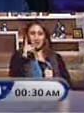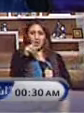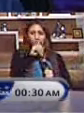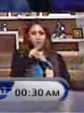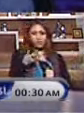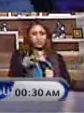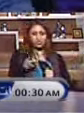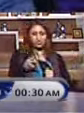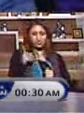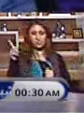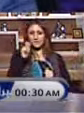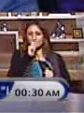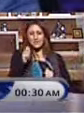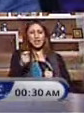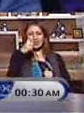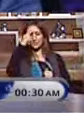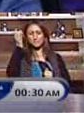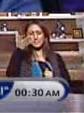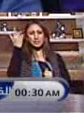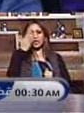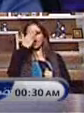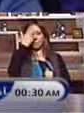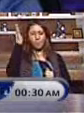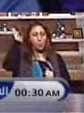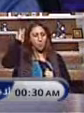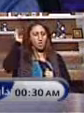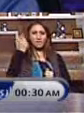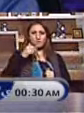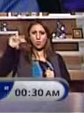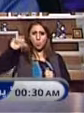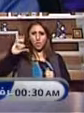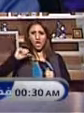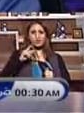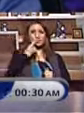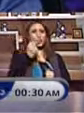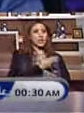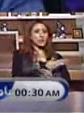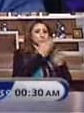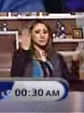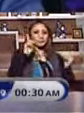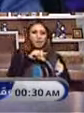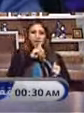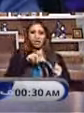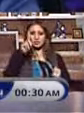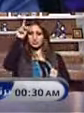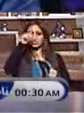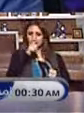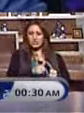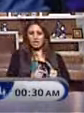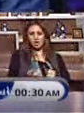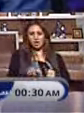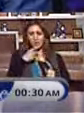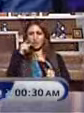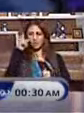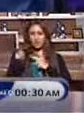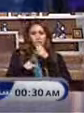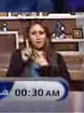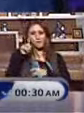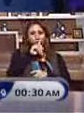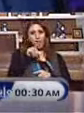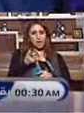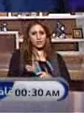هو بخيل فعلا ها قال ان كان فيه فقد اغتبته وان لم يكن فيه فقد بهته الله طب